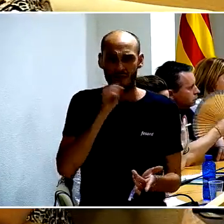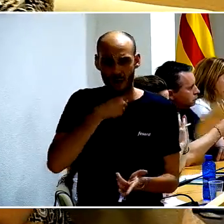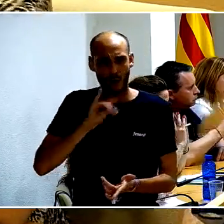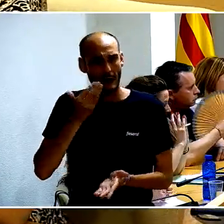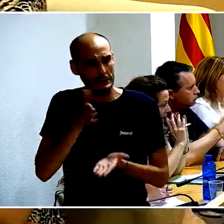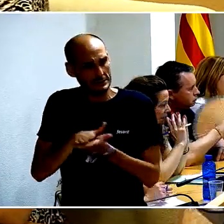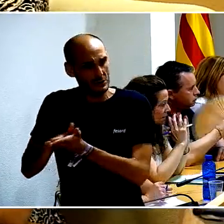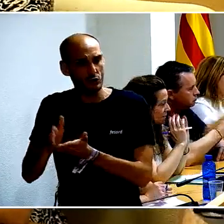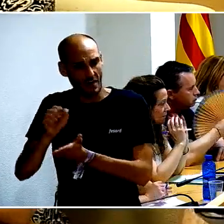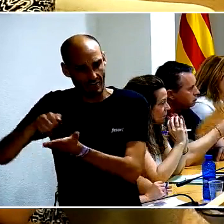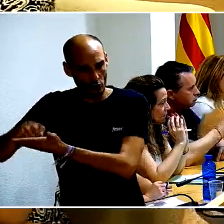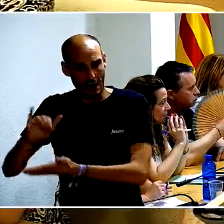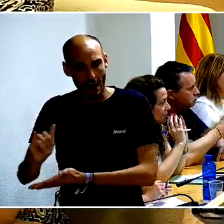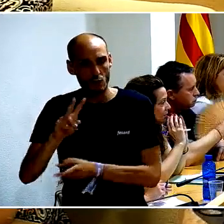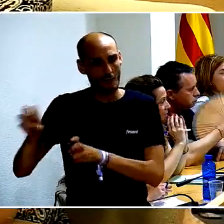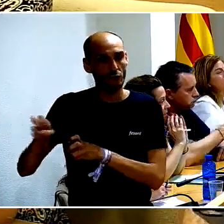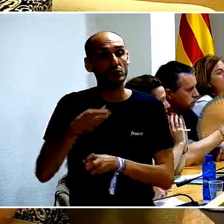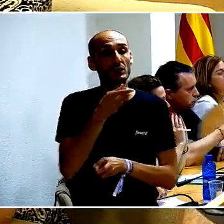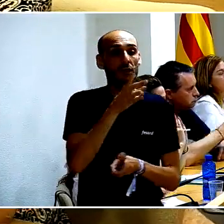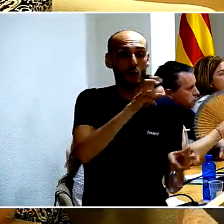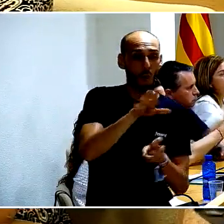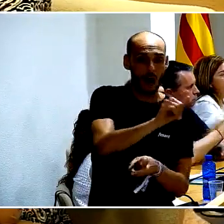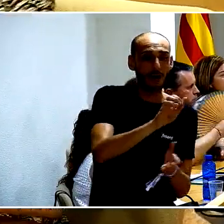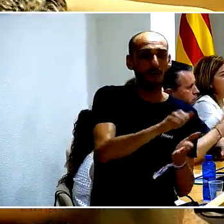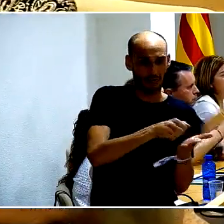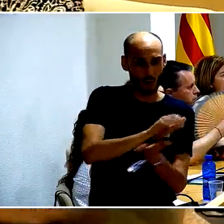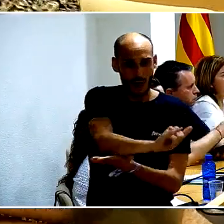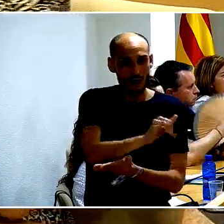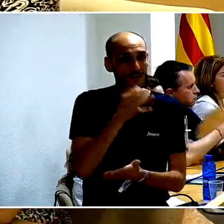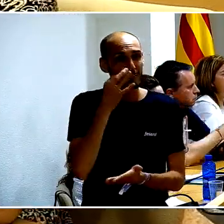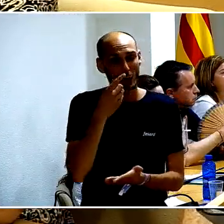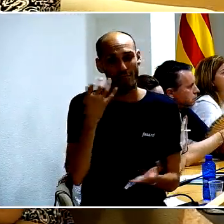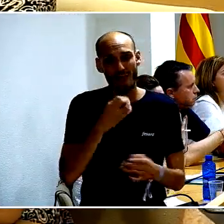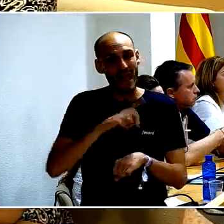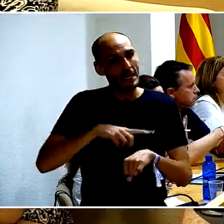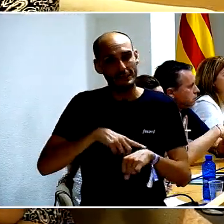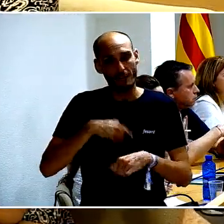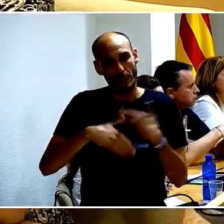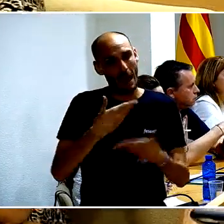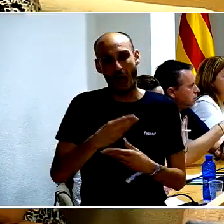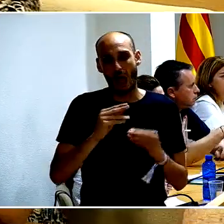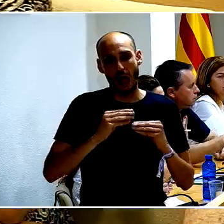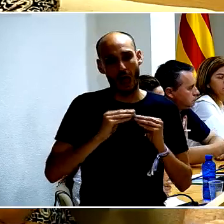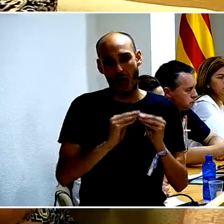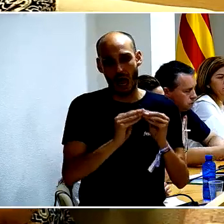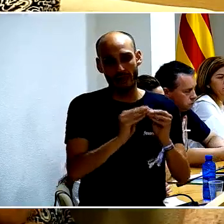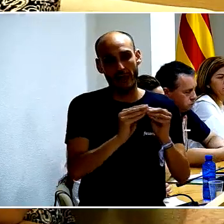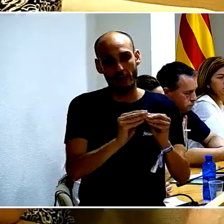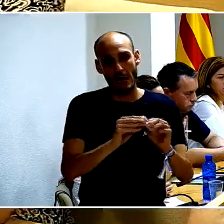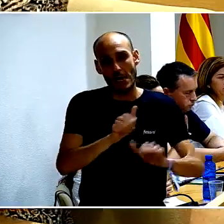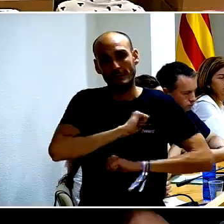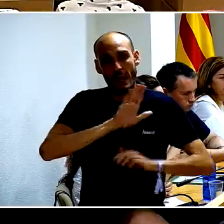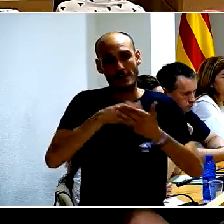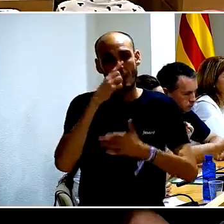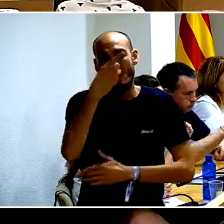però trobem que és una cosa que hem de fer en temps i no es poden quedar sense nínxols esperant a tindre els diners de l'any que ve.